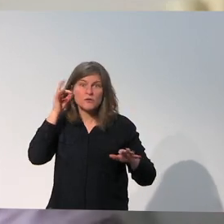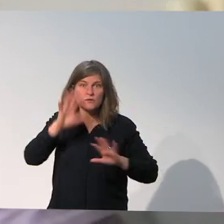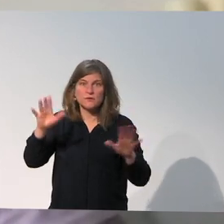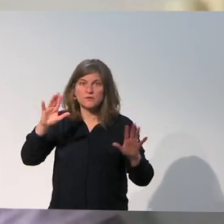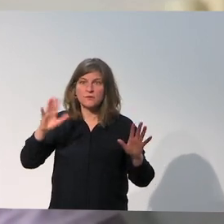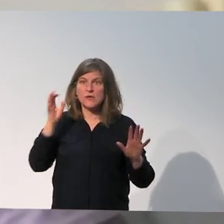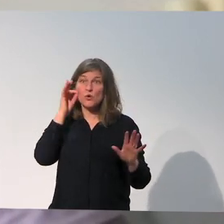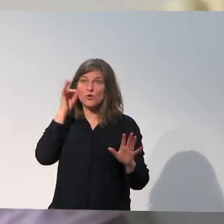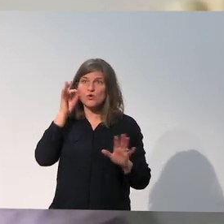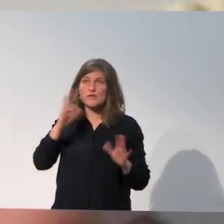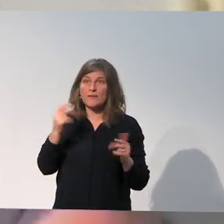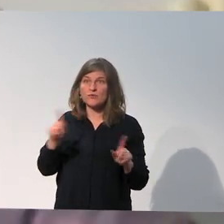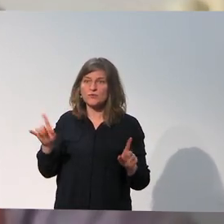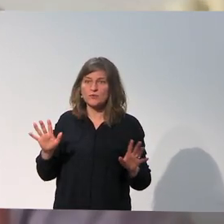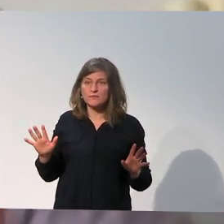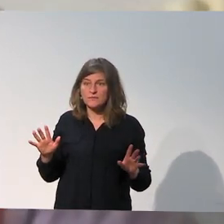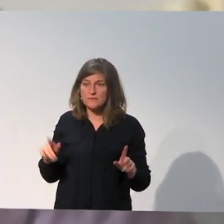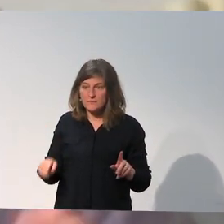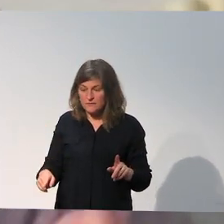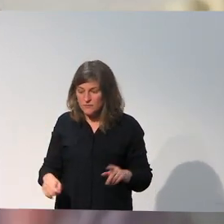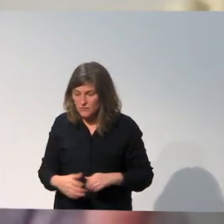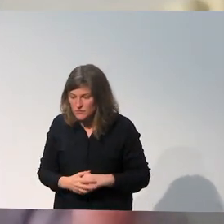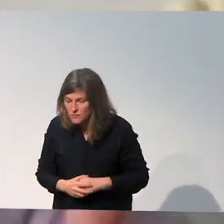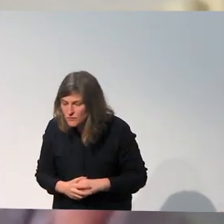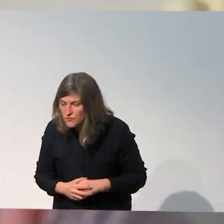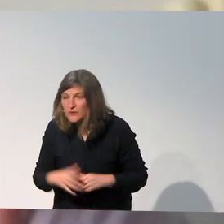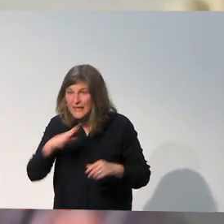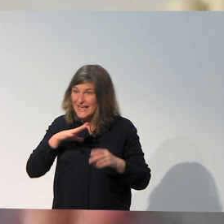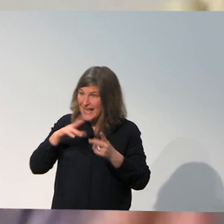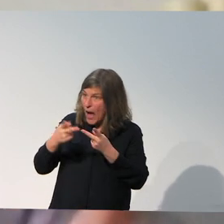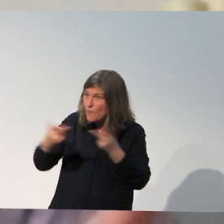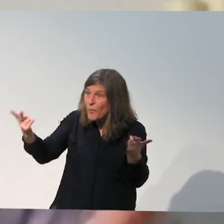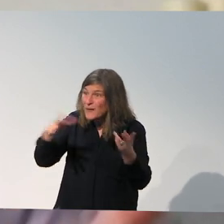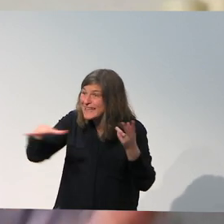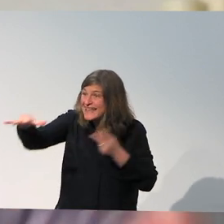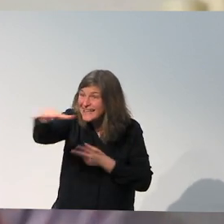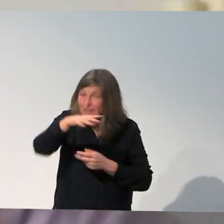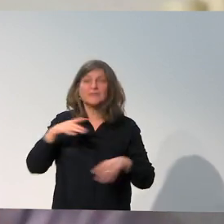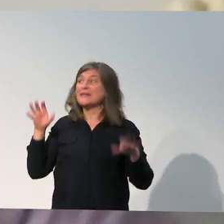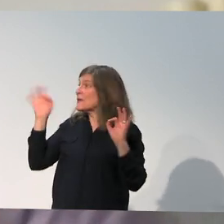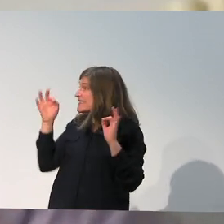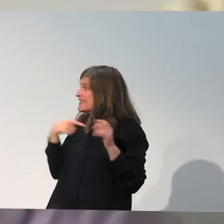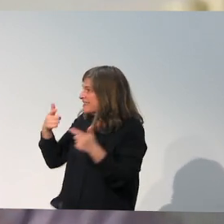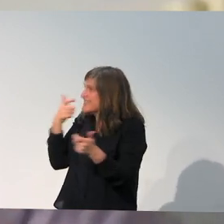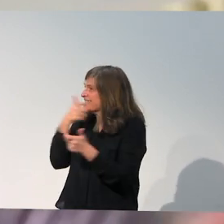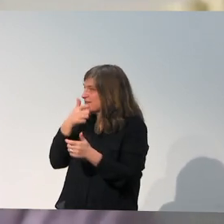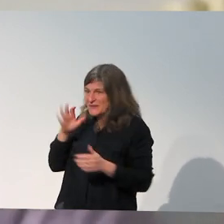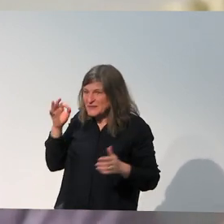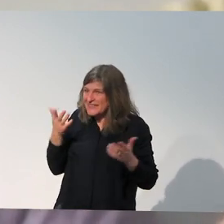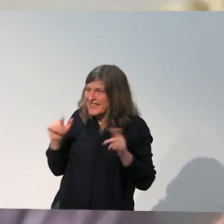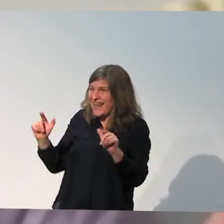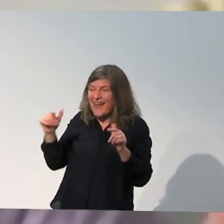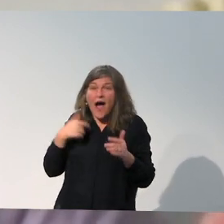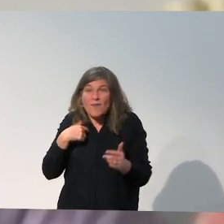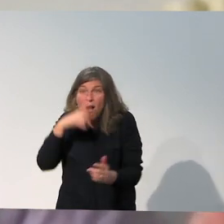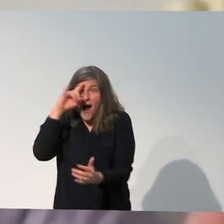Bah, fantastique. Et vous, pardon de poser la question, vous avez un public devant vous ou vous êtes également dans une salle? Oui, vous voyez. Je ne me rends pas du tout